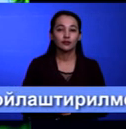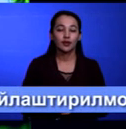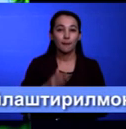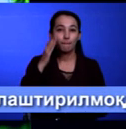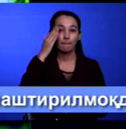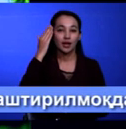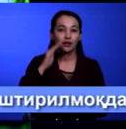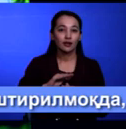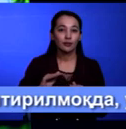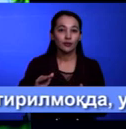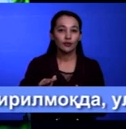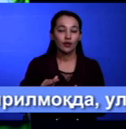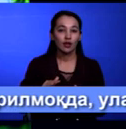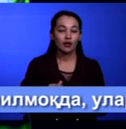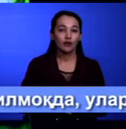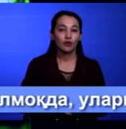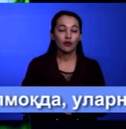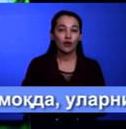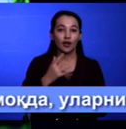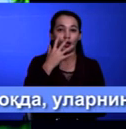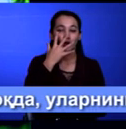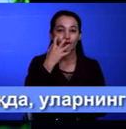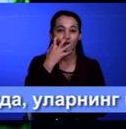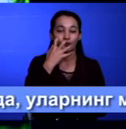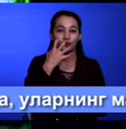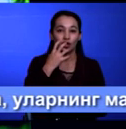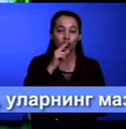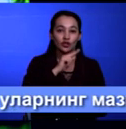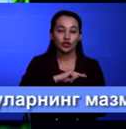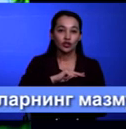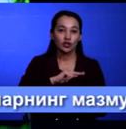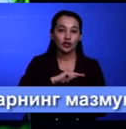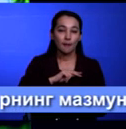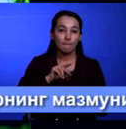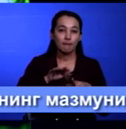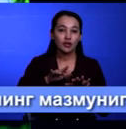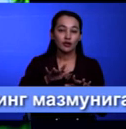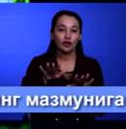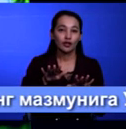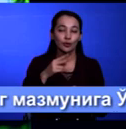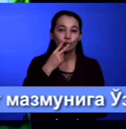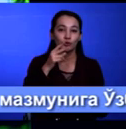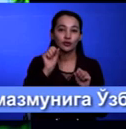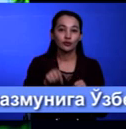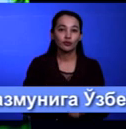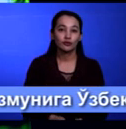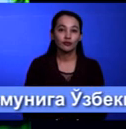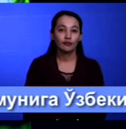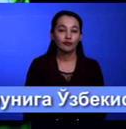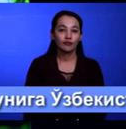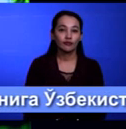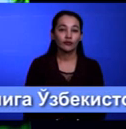Barakalla bolajonlar. Haqiqatdan ham ushbu rasmlarda ish harakatini bildirgan rasmlar tasvirlangan.